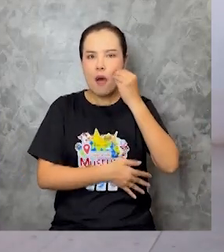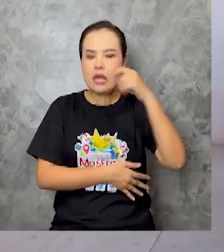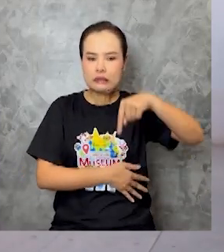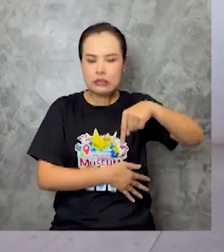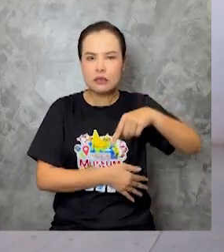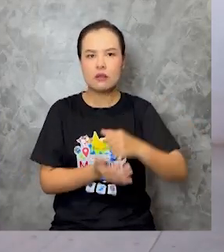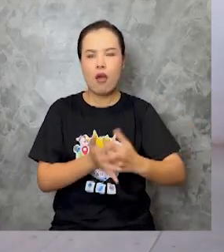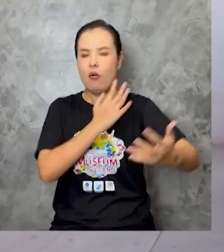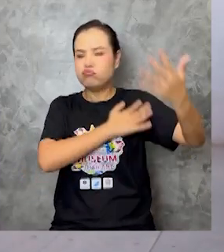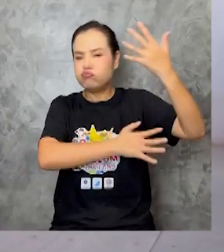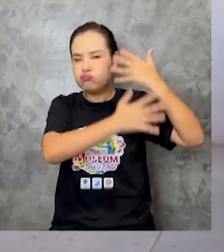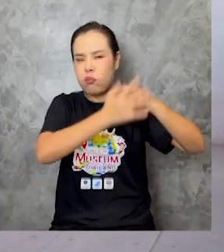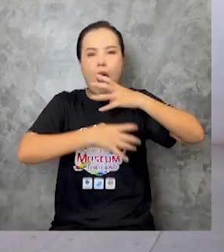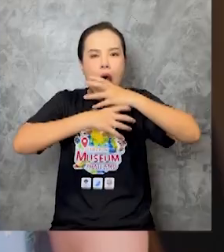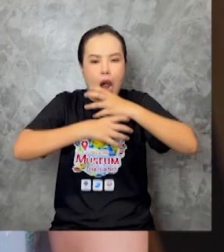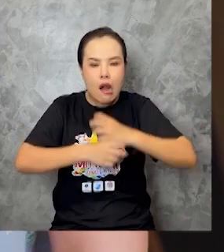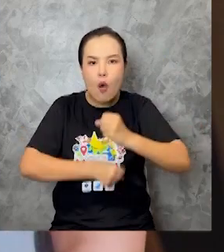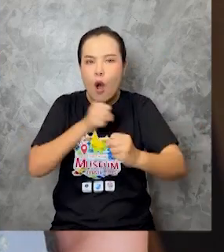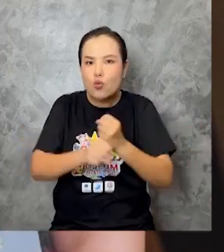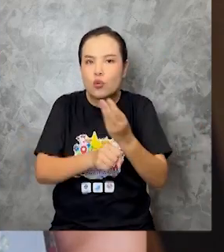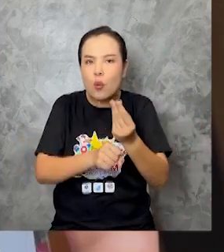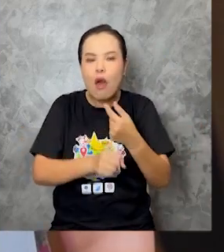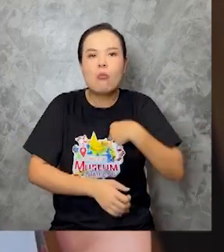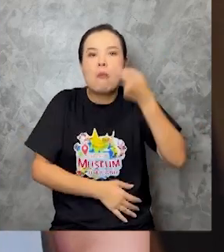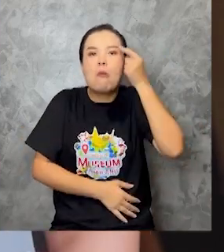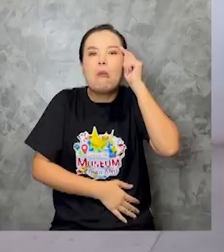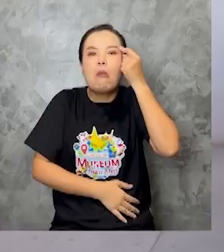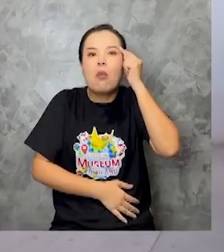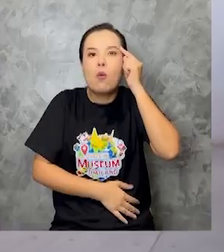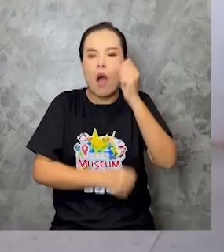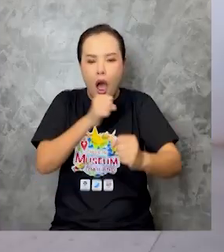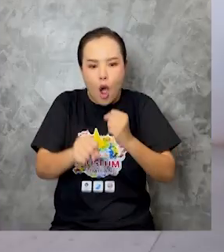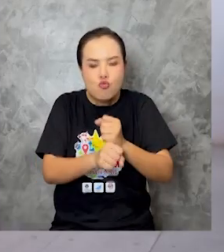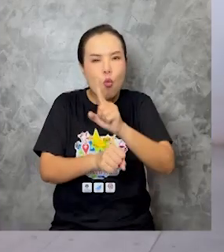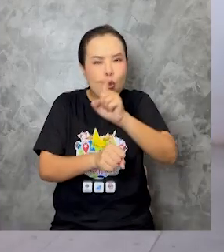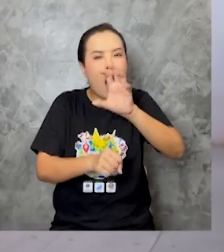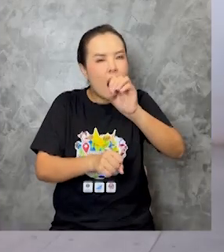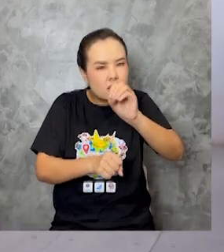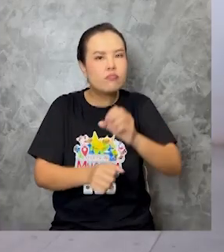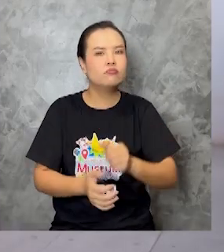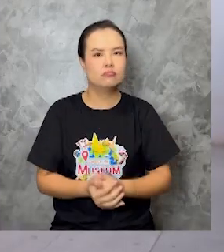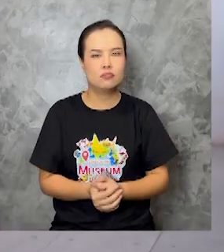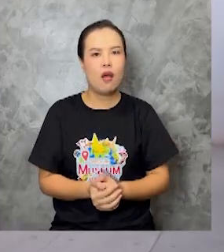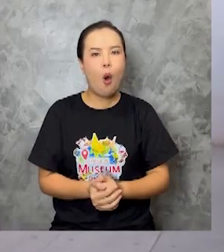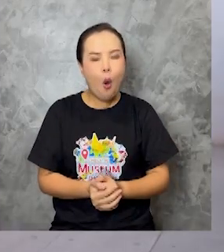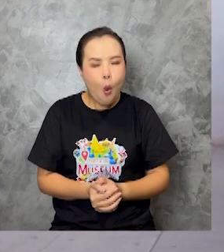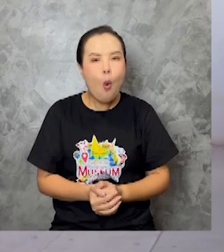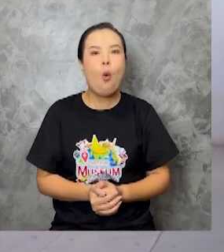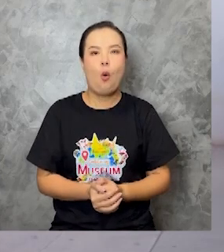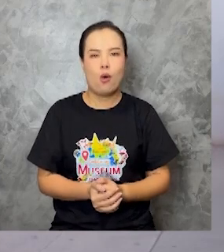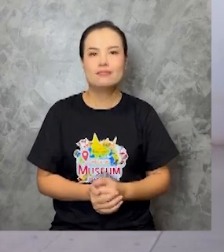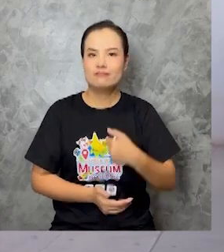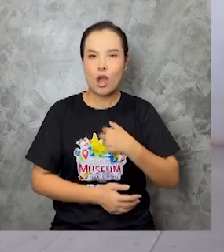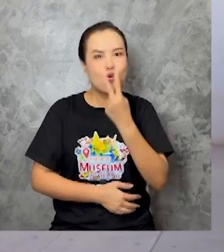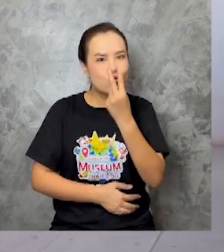ขามีความเก่าแก่มากอายุเขาเนี่ยรู้ไหมอายุเท่าไหร ่ไม่รู้ อายุ150ปีแล้วนะวันนี้พี่นิวจะพ